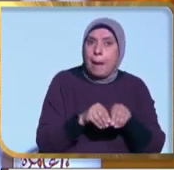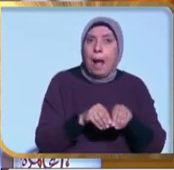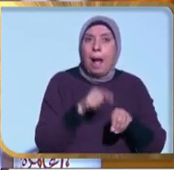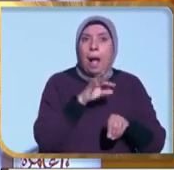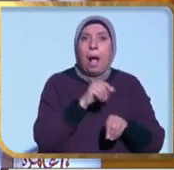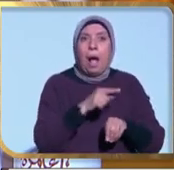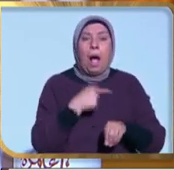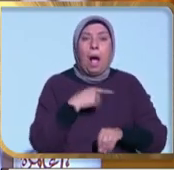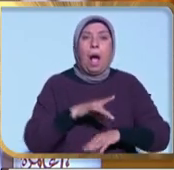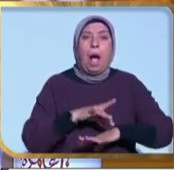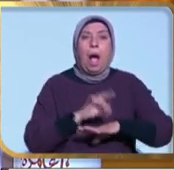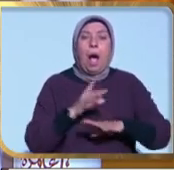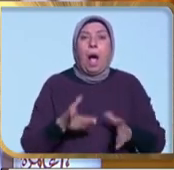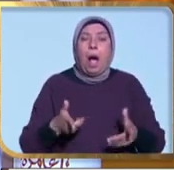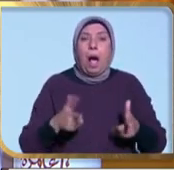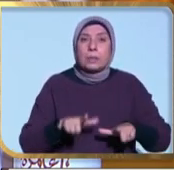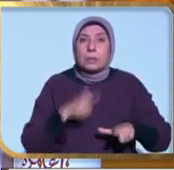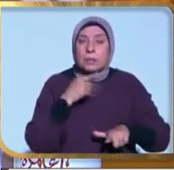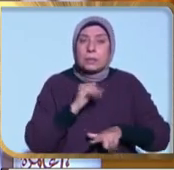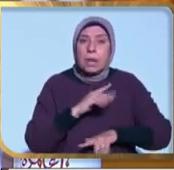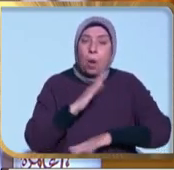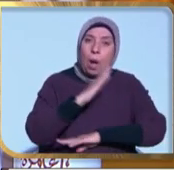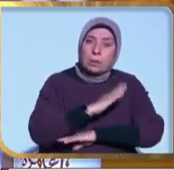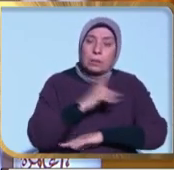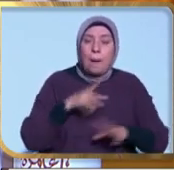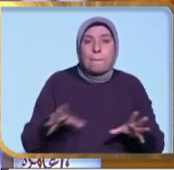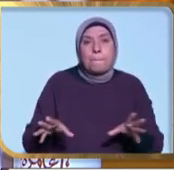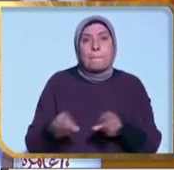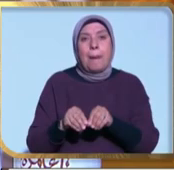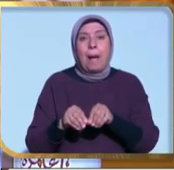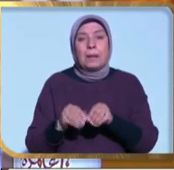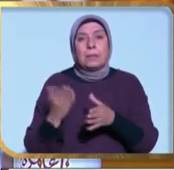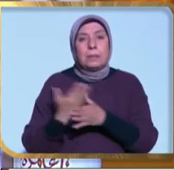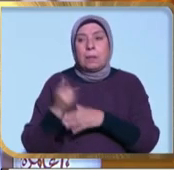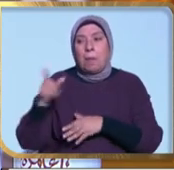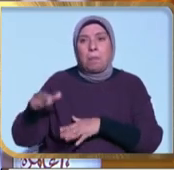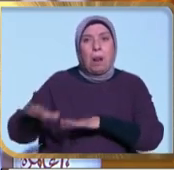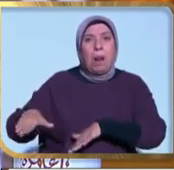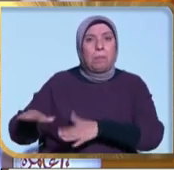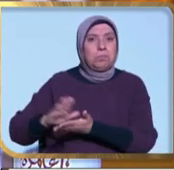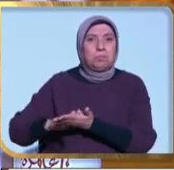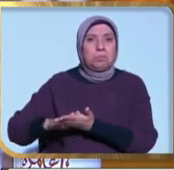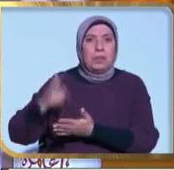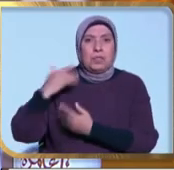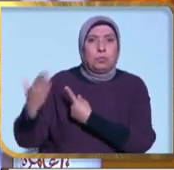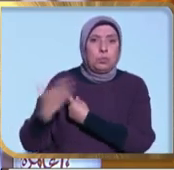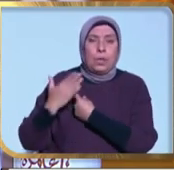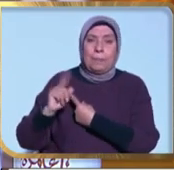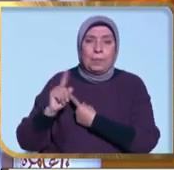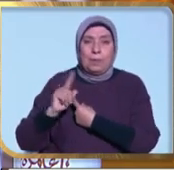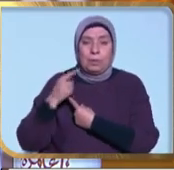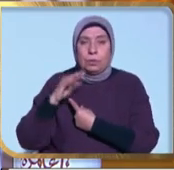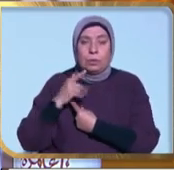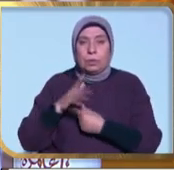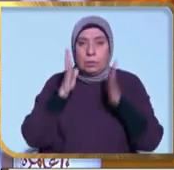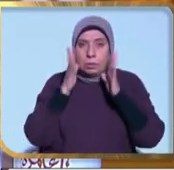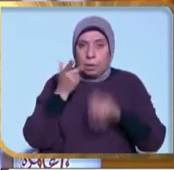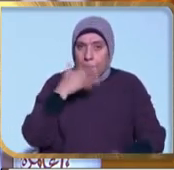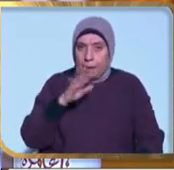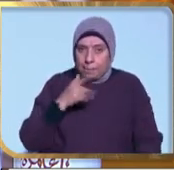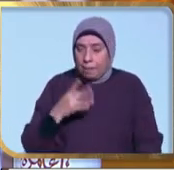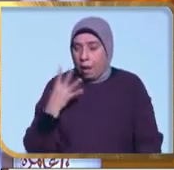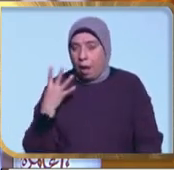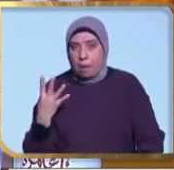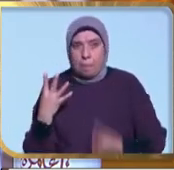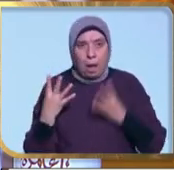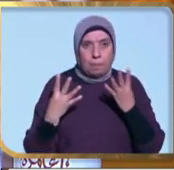معاها ف هتصلي الظهر والعصر تقدر تصلي الظهر اربع ركعات وتسلم بعدين تصلي العصر اربع